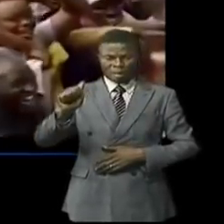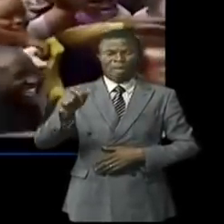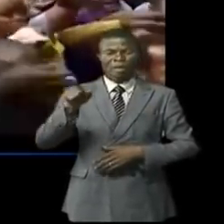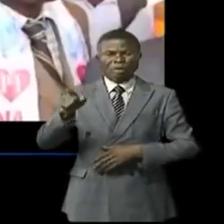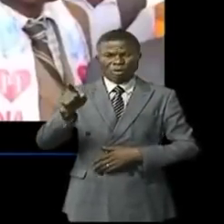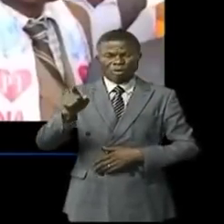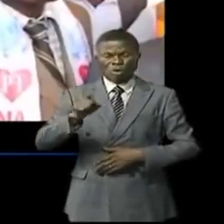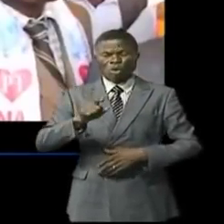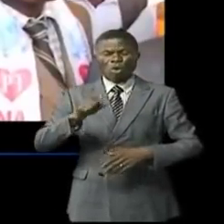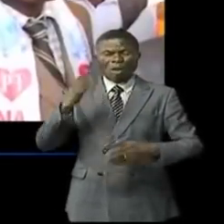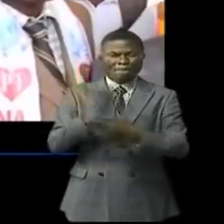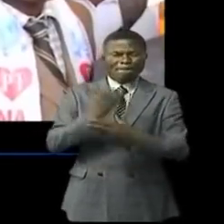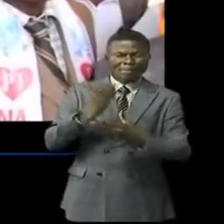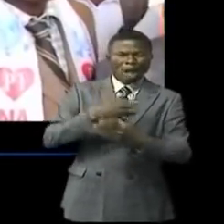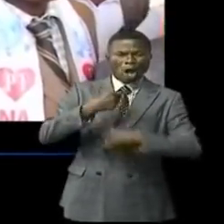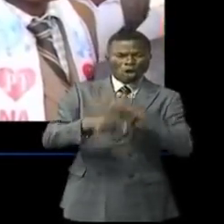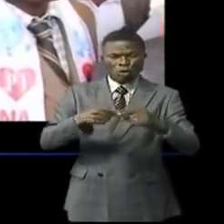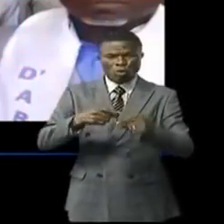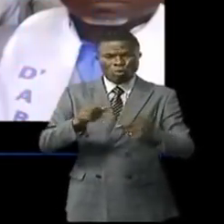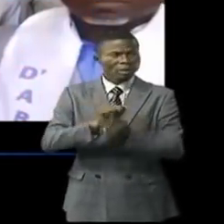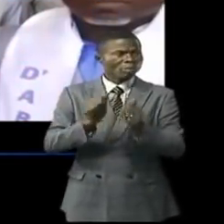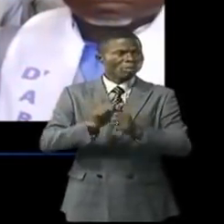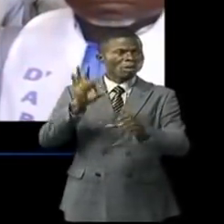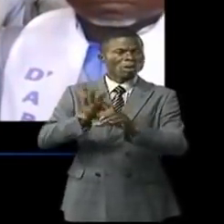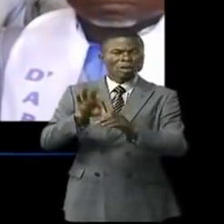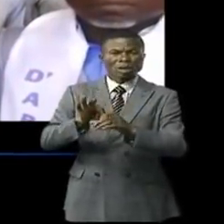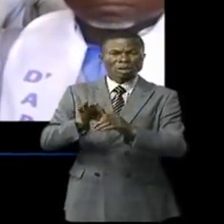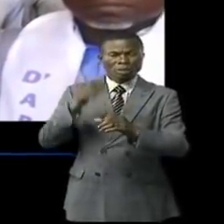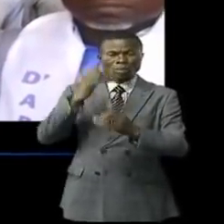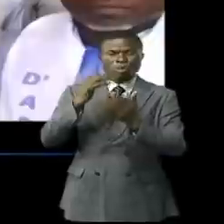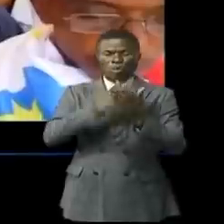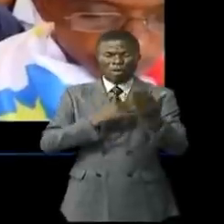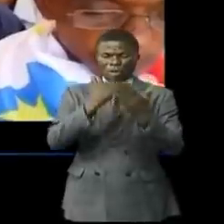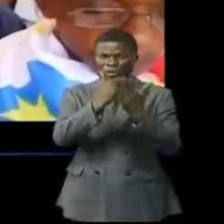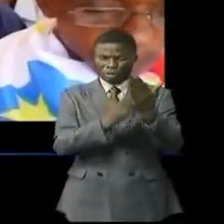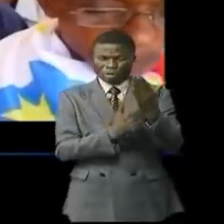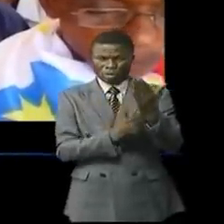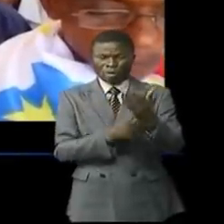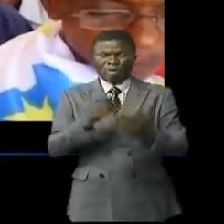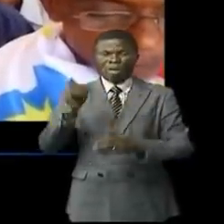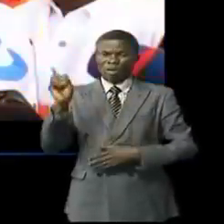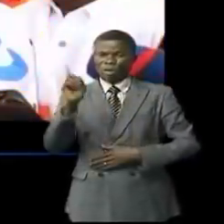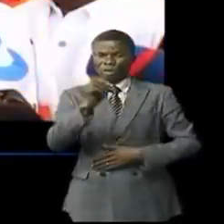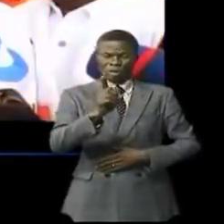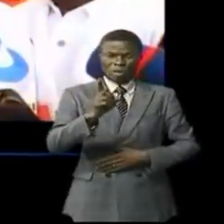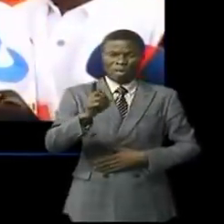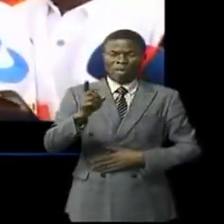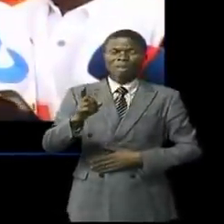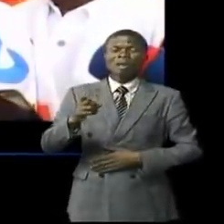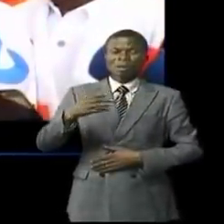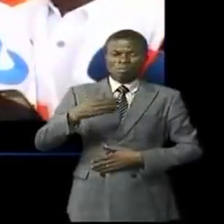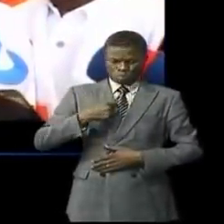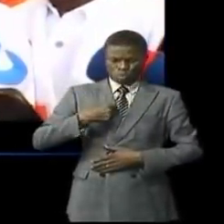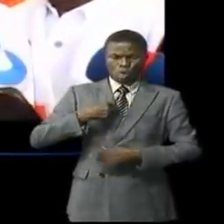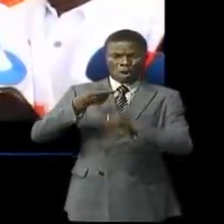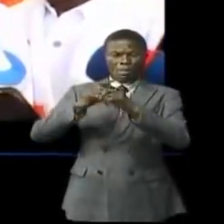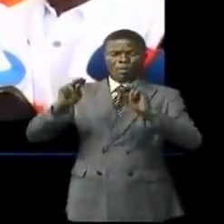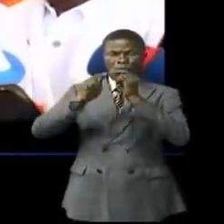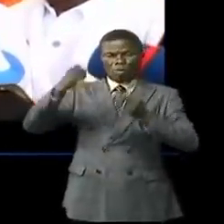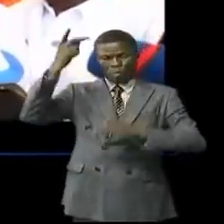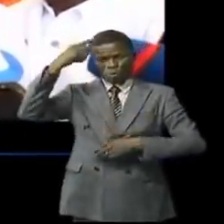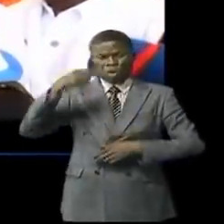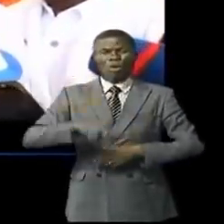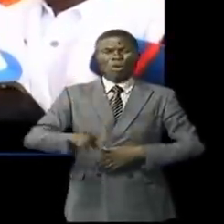se bousculent déjà à la porte de la CENI pour l'enregistrement. C'est prévalant chacun des tickets de l'Union sacrée. Contraste